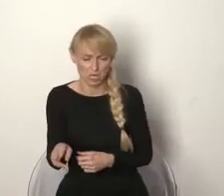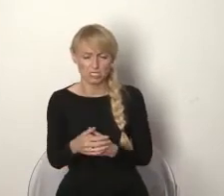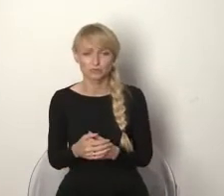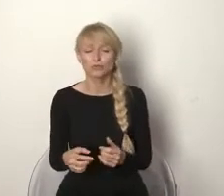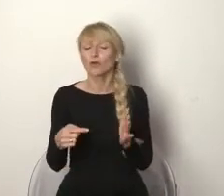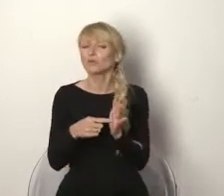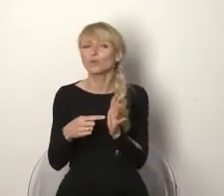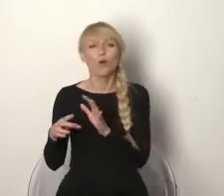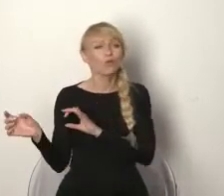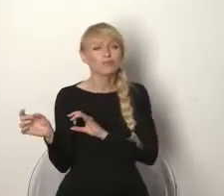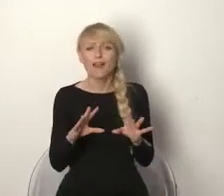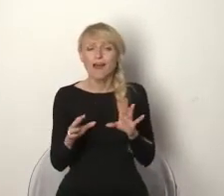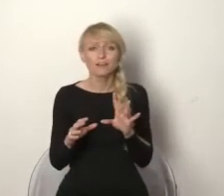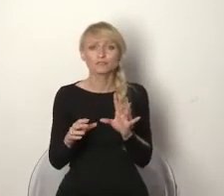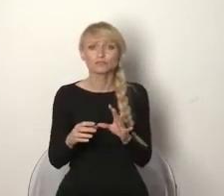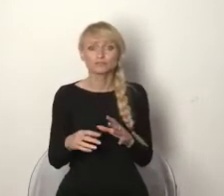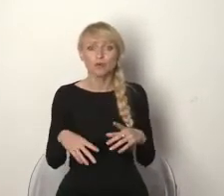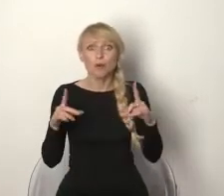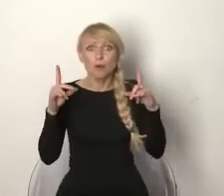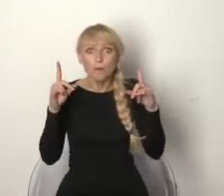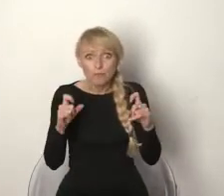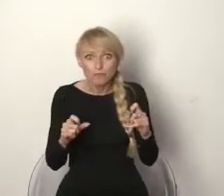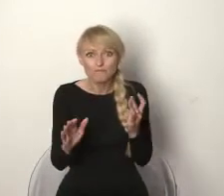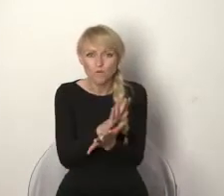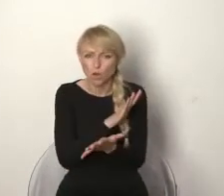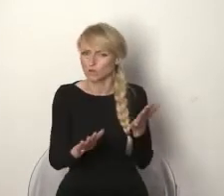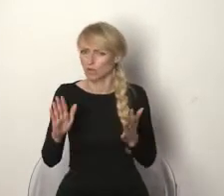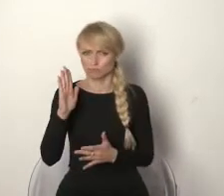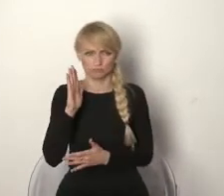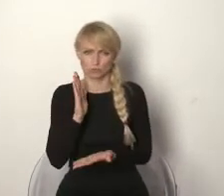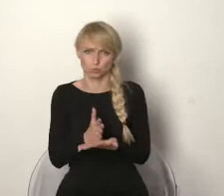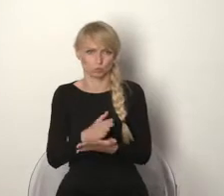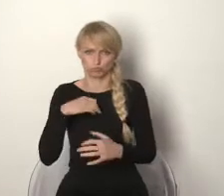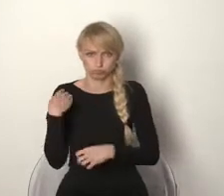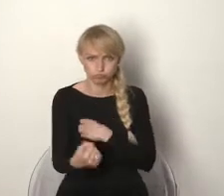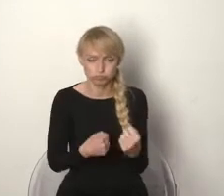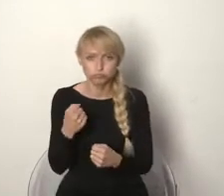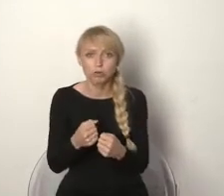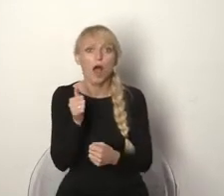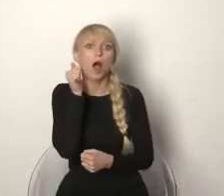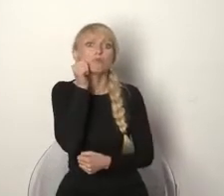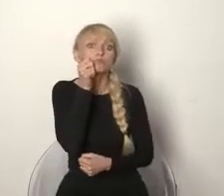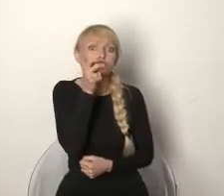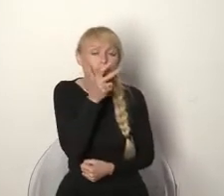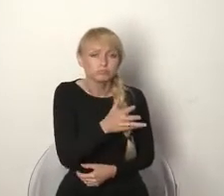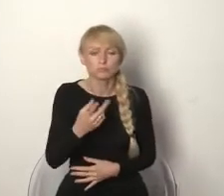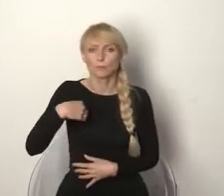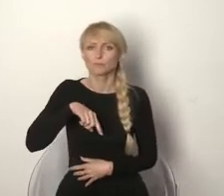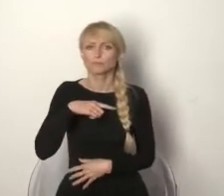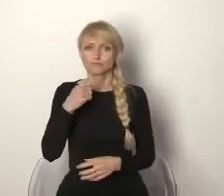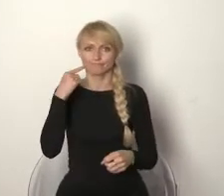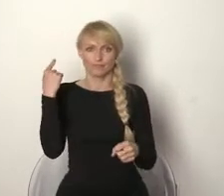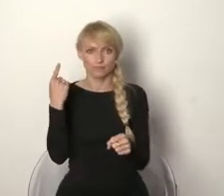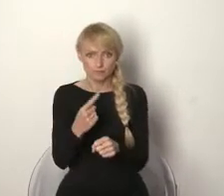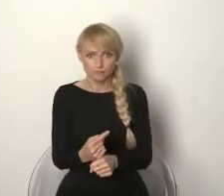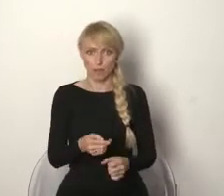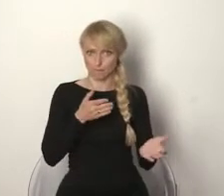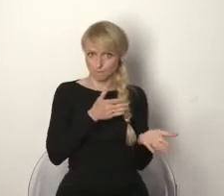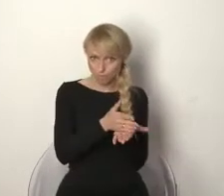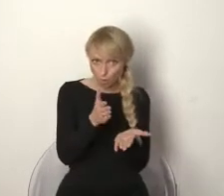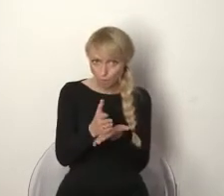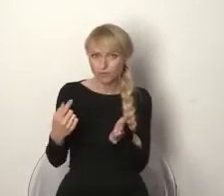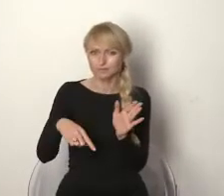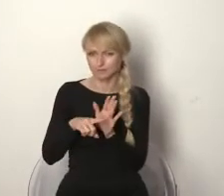zasadzie od razu pierwszego dnia po wybuchu wojny, ale już kilka dni później podjęliśmy decyzję, że no, poza pomocą tą dla